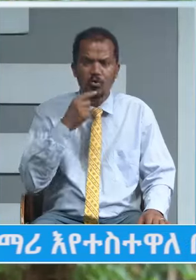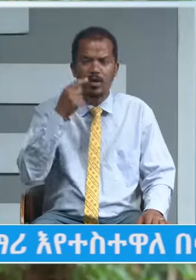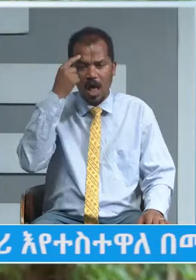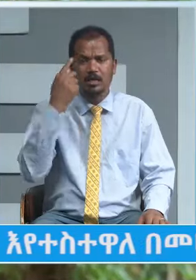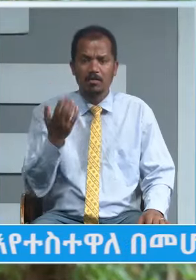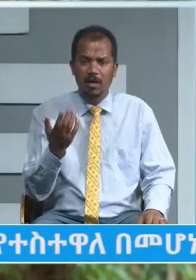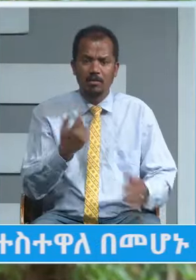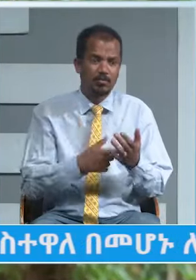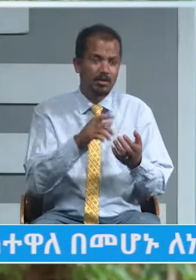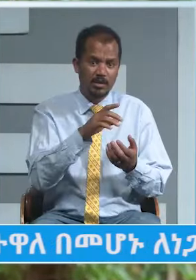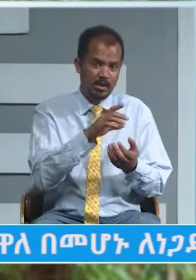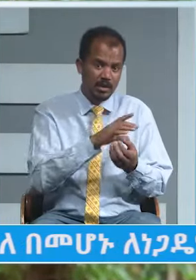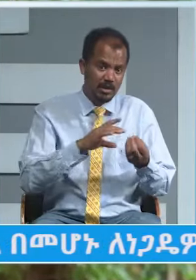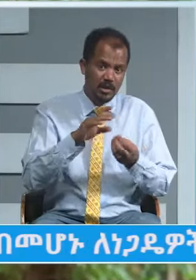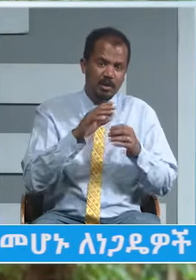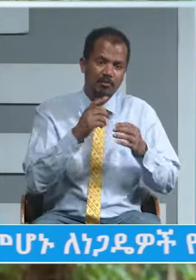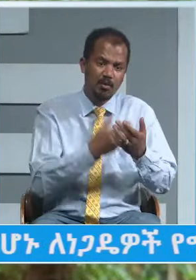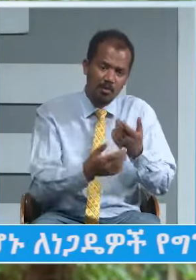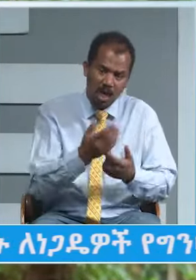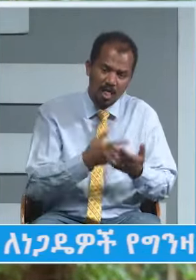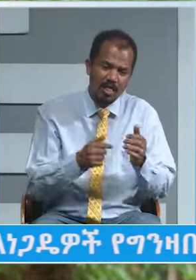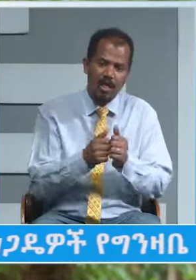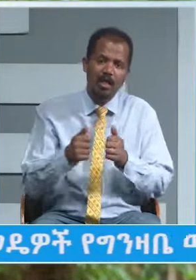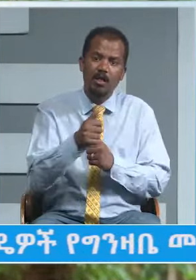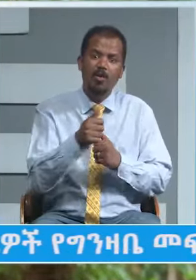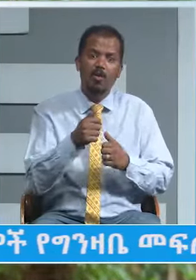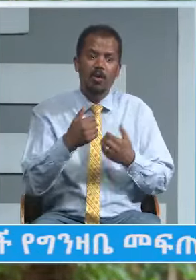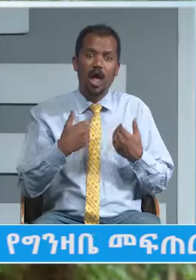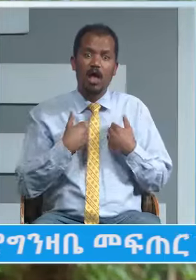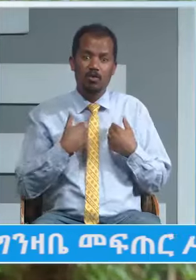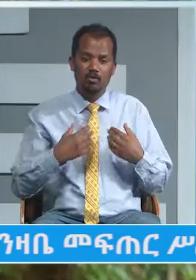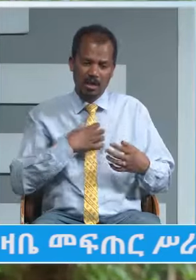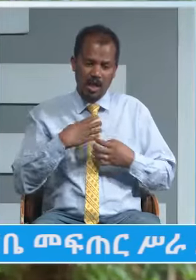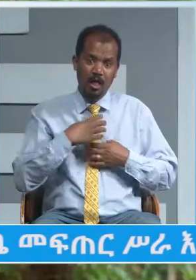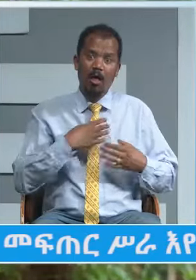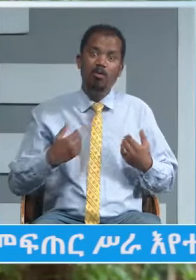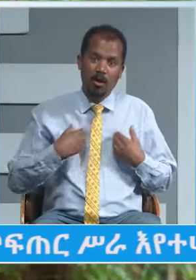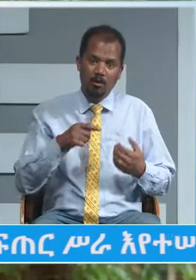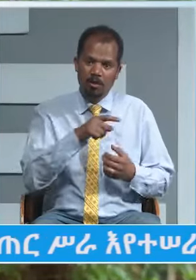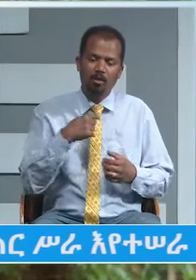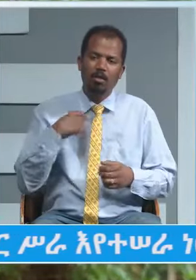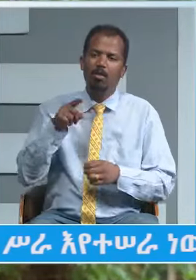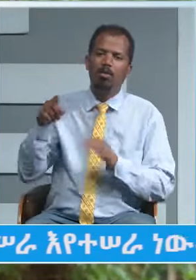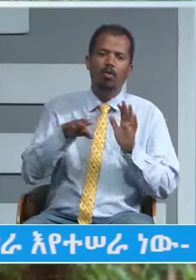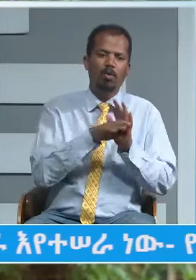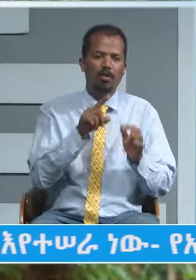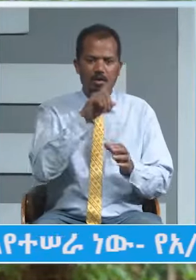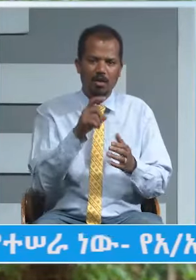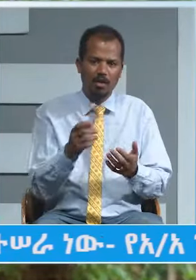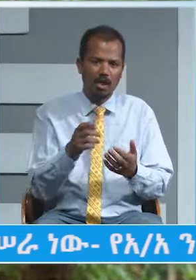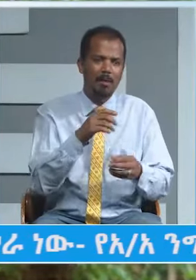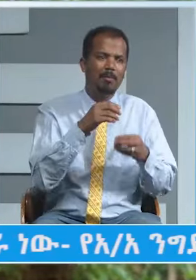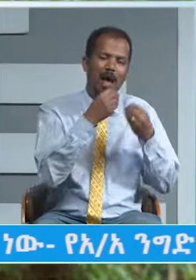ብዬ አስባለሁ እና ለዚህ ክልል ጠቃሚ ነው መወያየት። ቀድሞ የሚያነሳቸው ቅሬታዎች ስላሉ ማለት ነው፣ እነሱን ወክለን ጥያቄውን